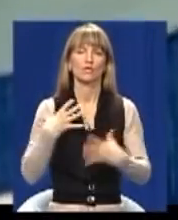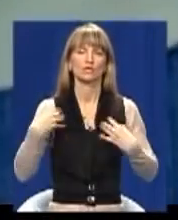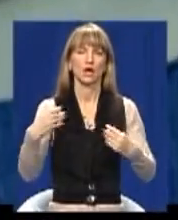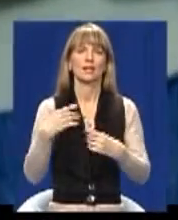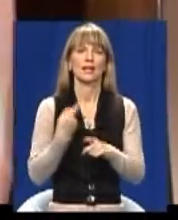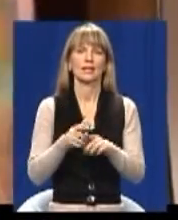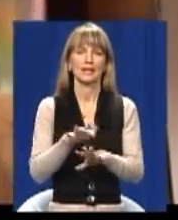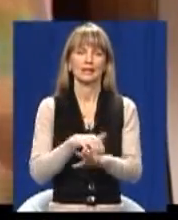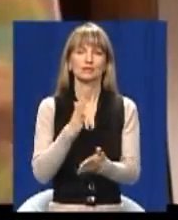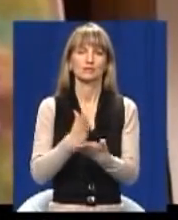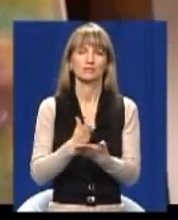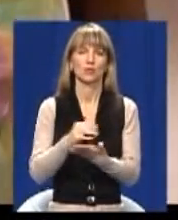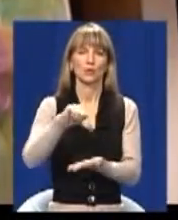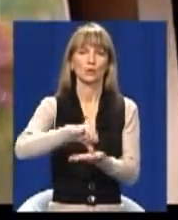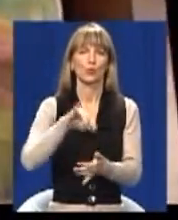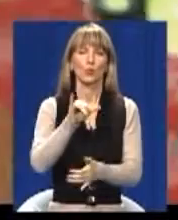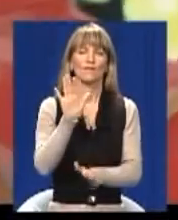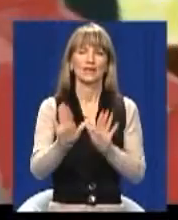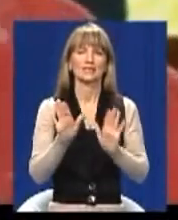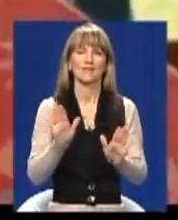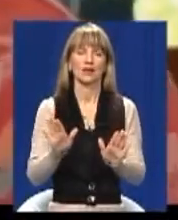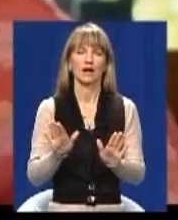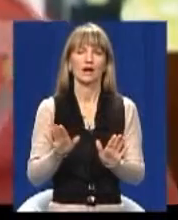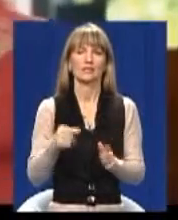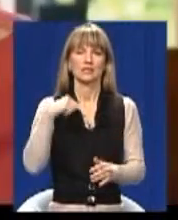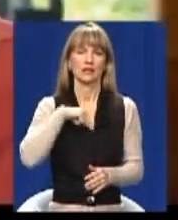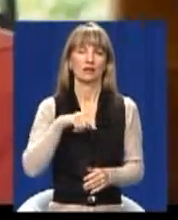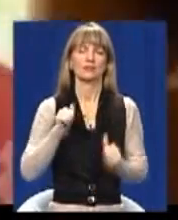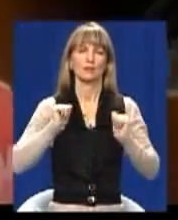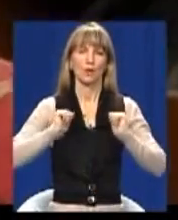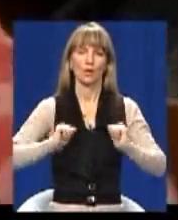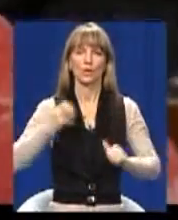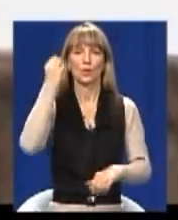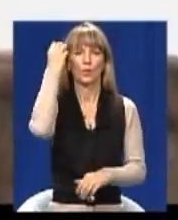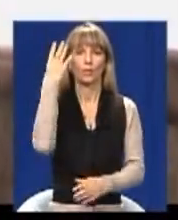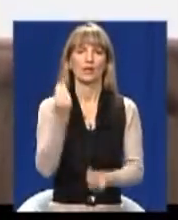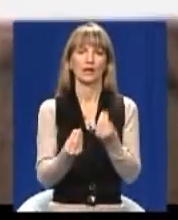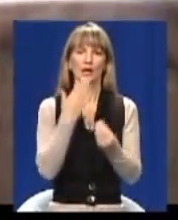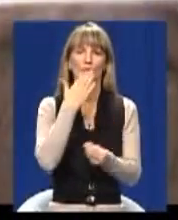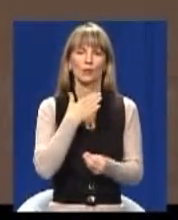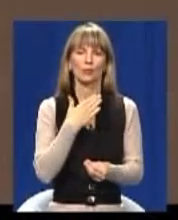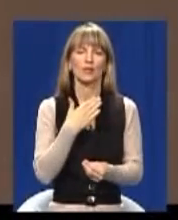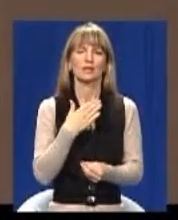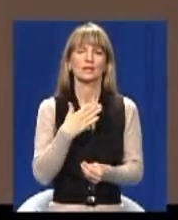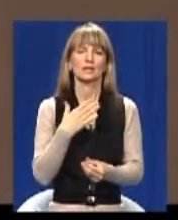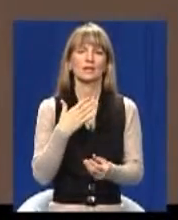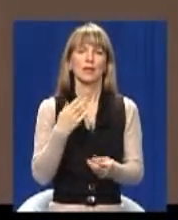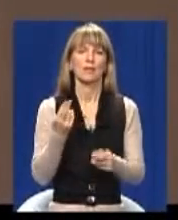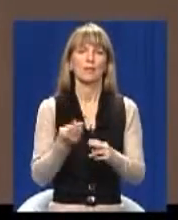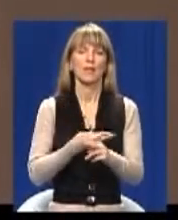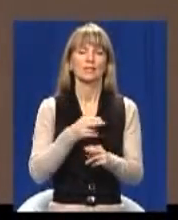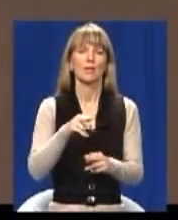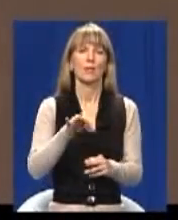Також ці кішки приймали участь у виставках. За характером тварини спокійні, кмітливі, грайливі. Як і свої безпородні родичі,